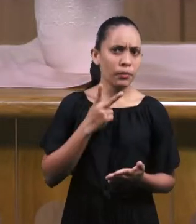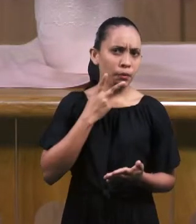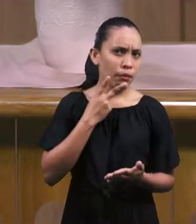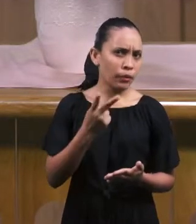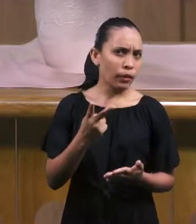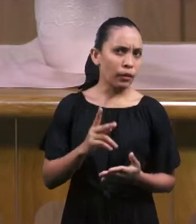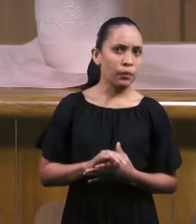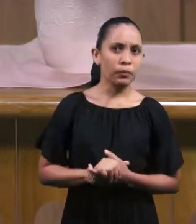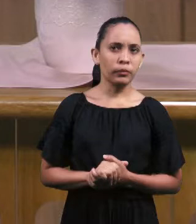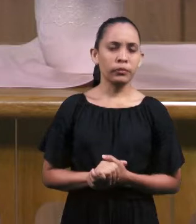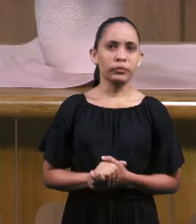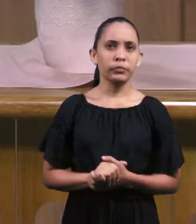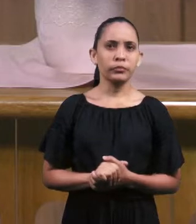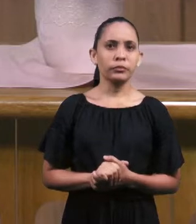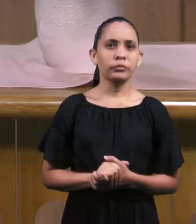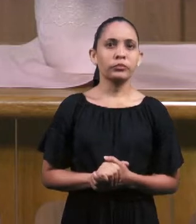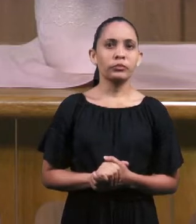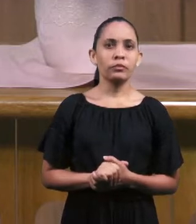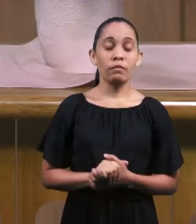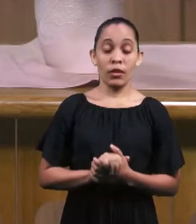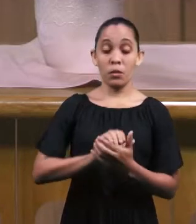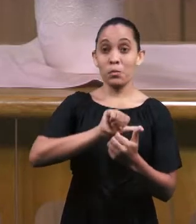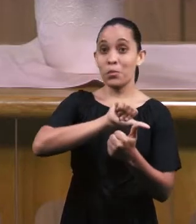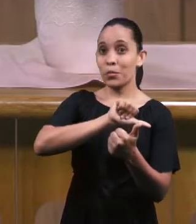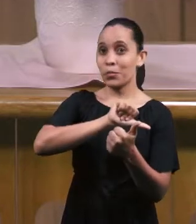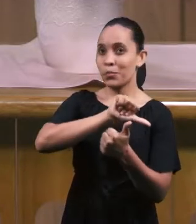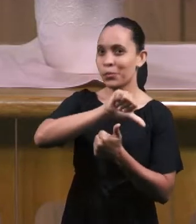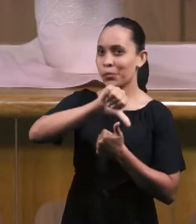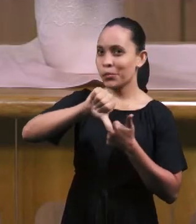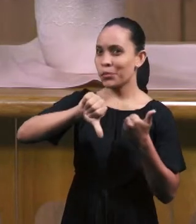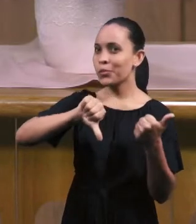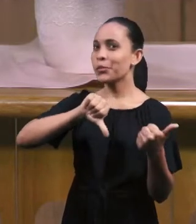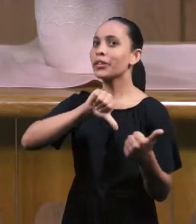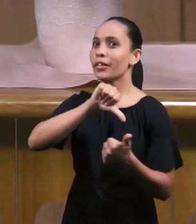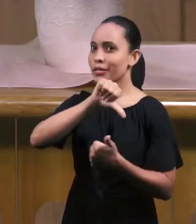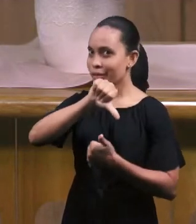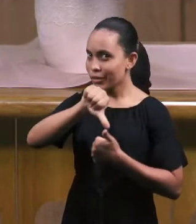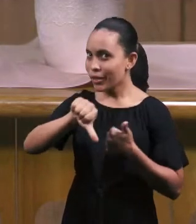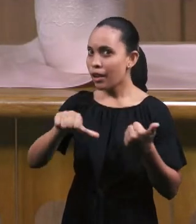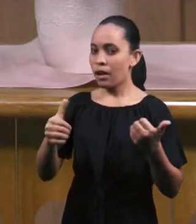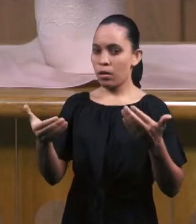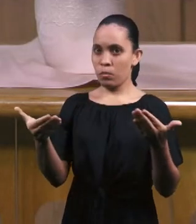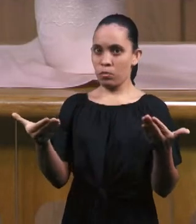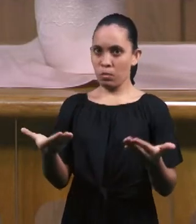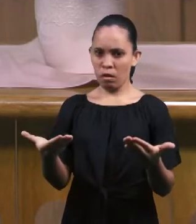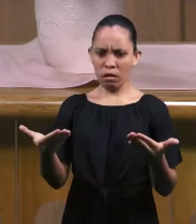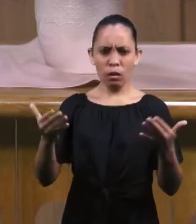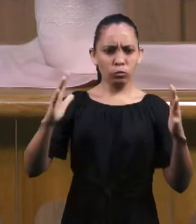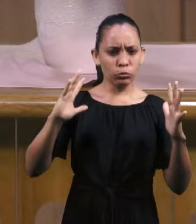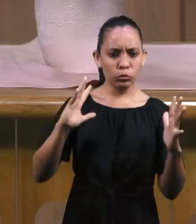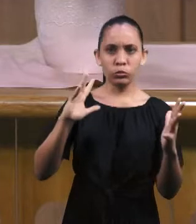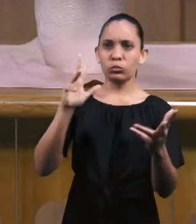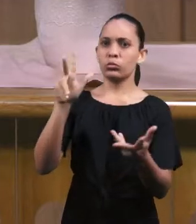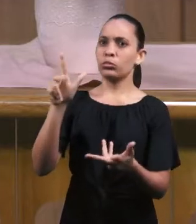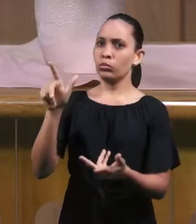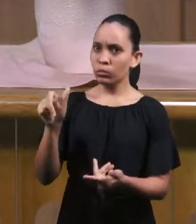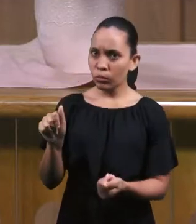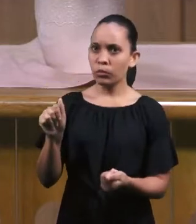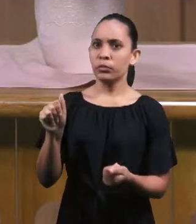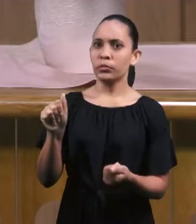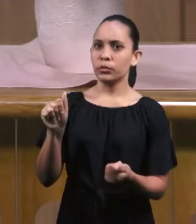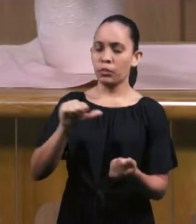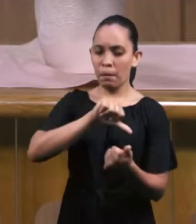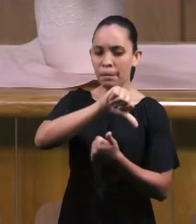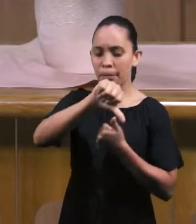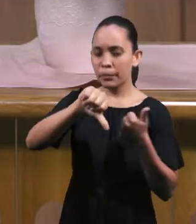nous pouvons dire, un changement de le système mondial. Donc, le système